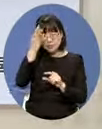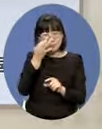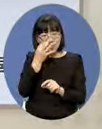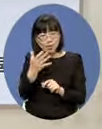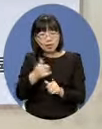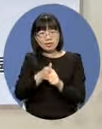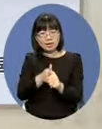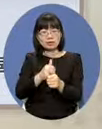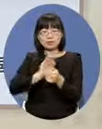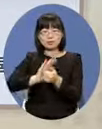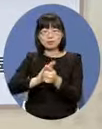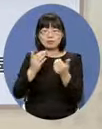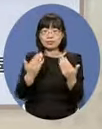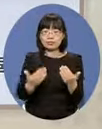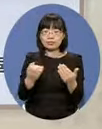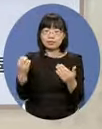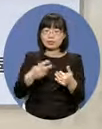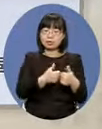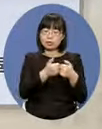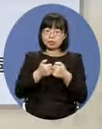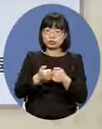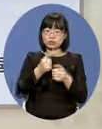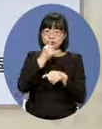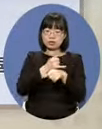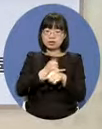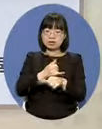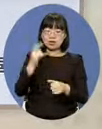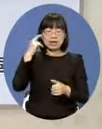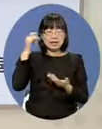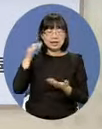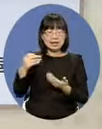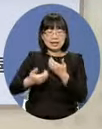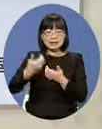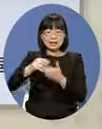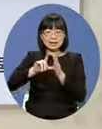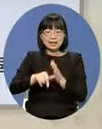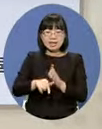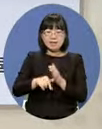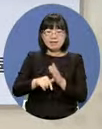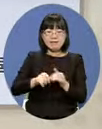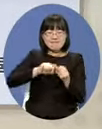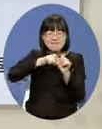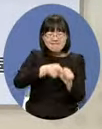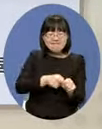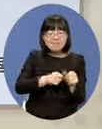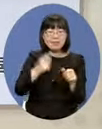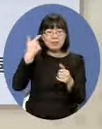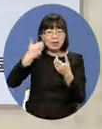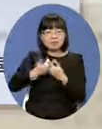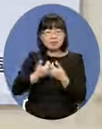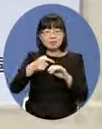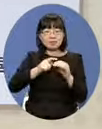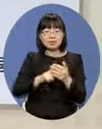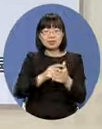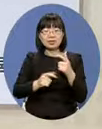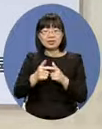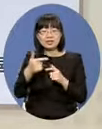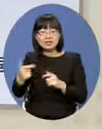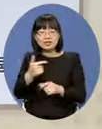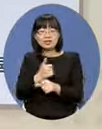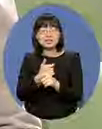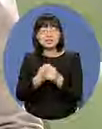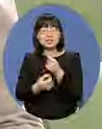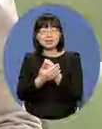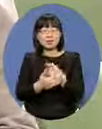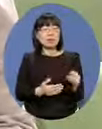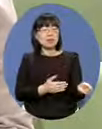또 의논하는 거예요. 부모님의 생각을 특히 가치관 갈등일 때 강요하게 되면 반발심이 더 커지기 때문에 아, 너는